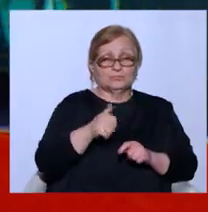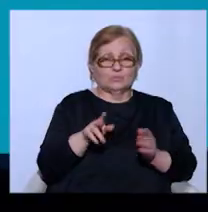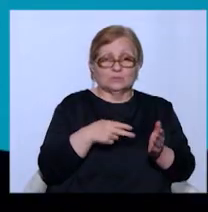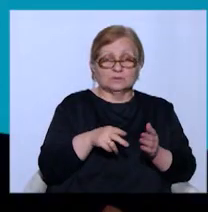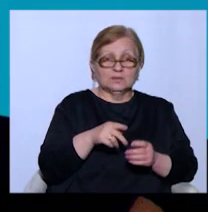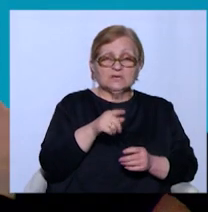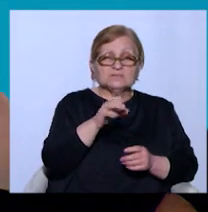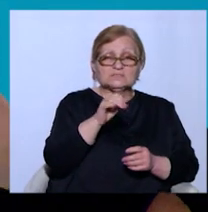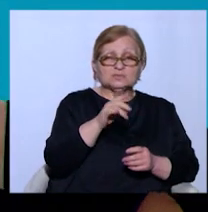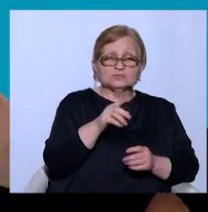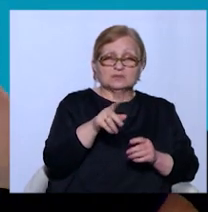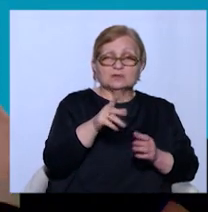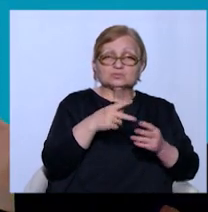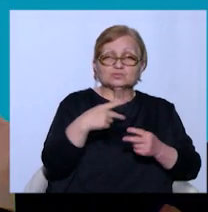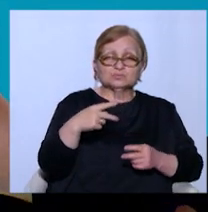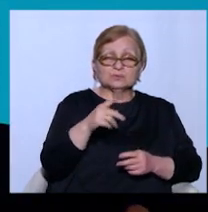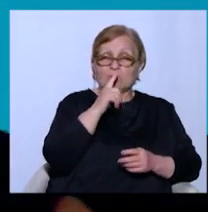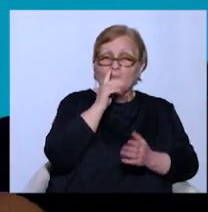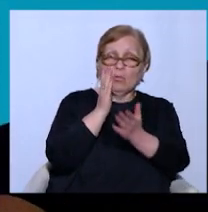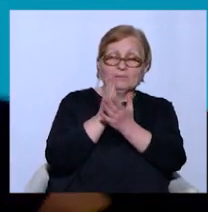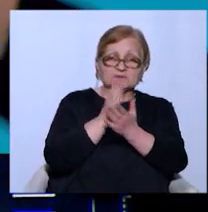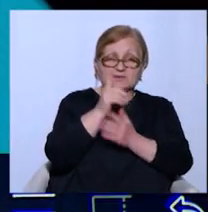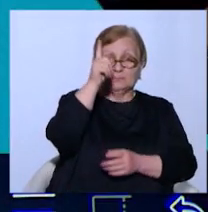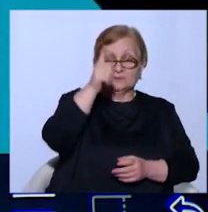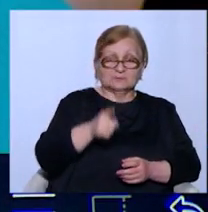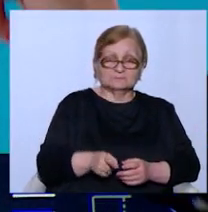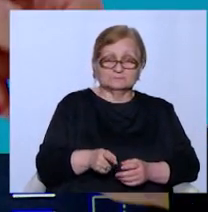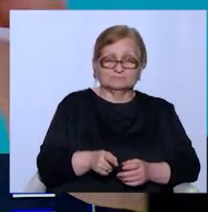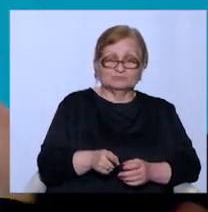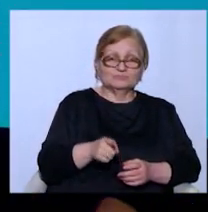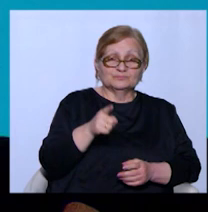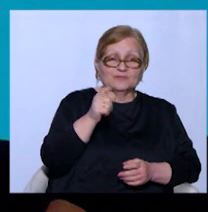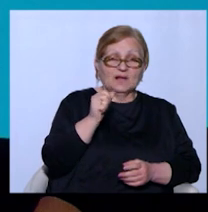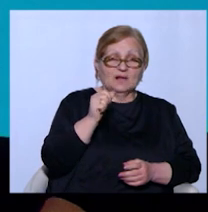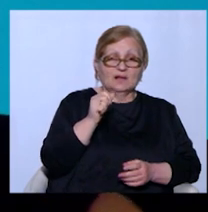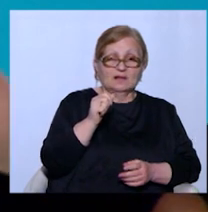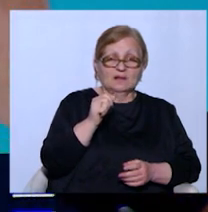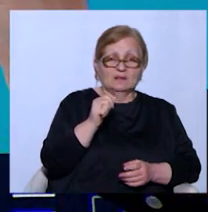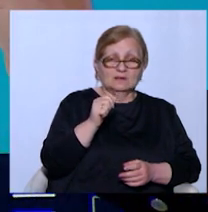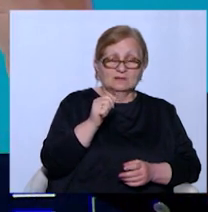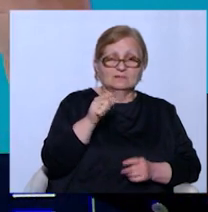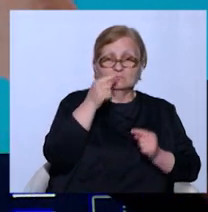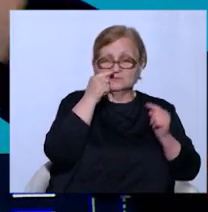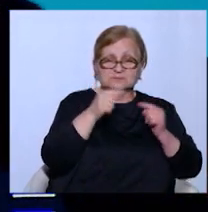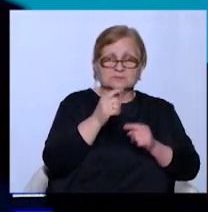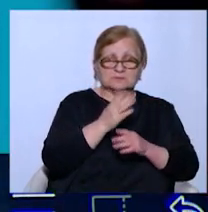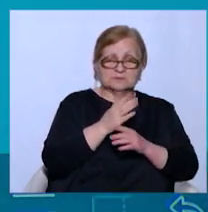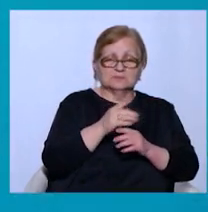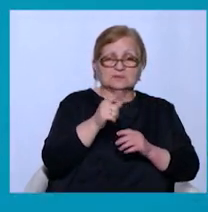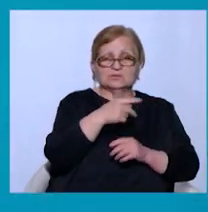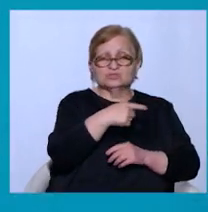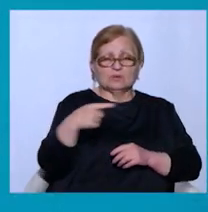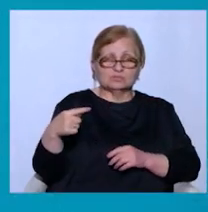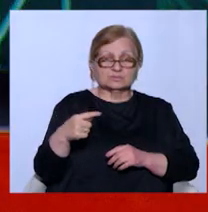ალფა უდრის მოპირდაპირე კათეტი, ანუ მართკუთხა სამკუთხედი ABK-ში, სინუს ალფა არის მისი მოპირდაპირე კათეტი